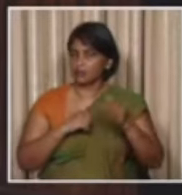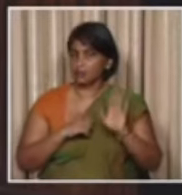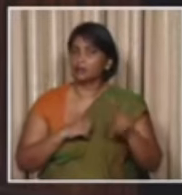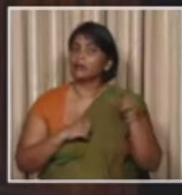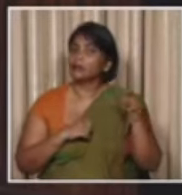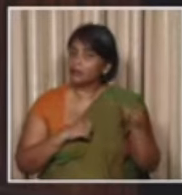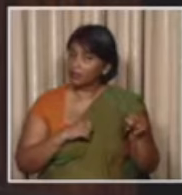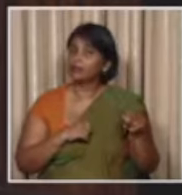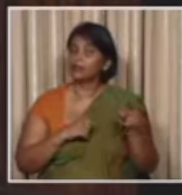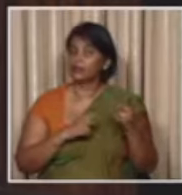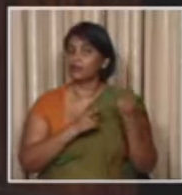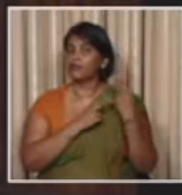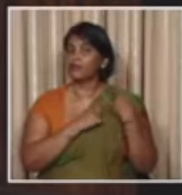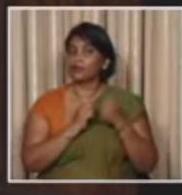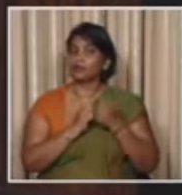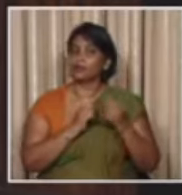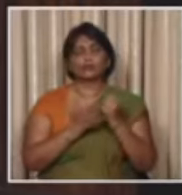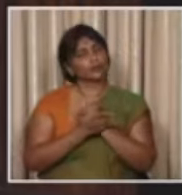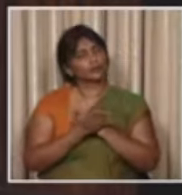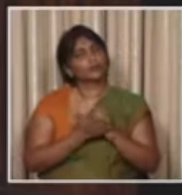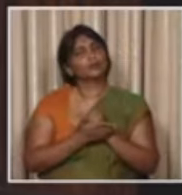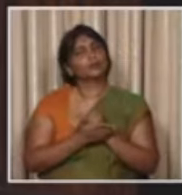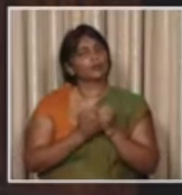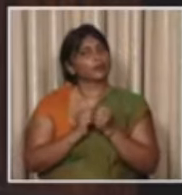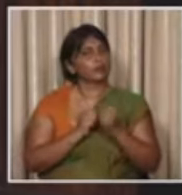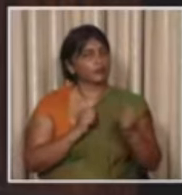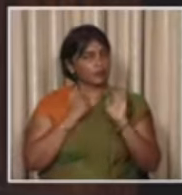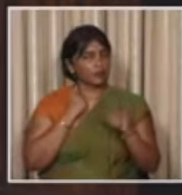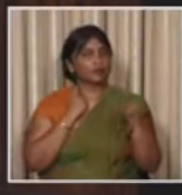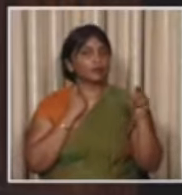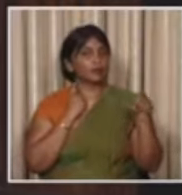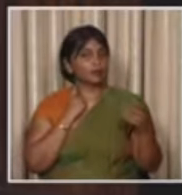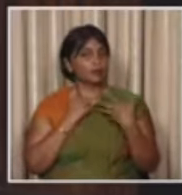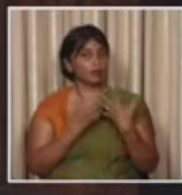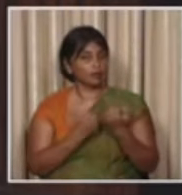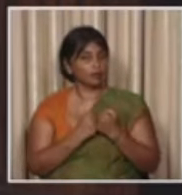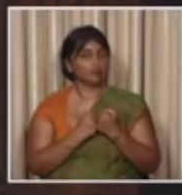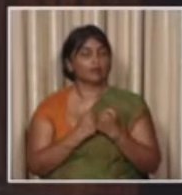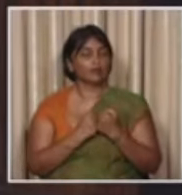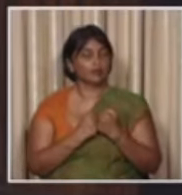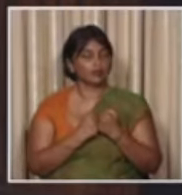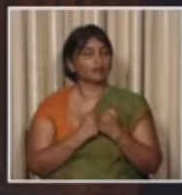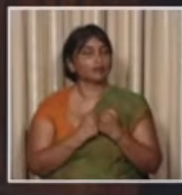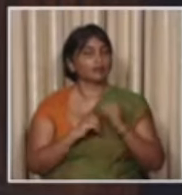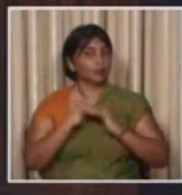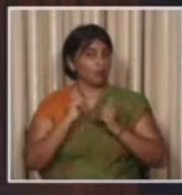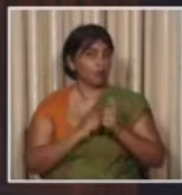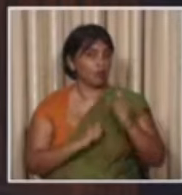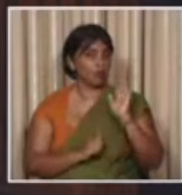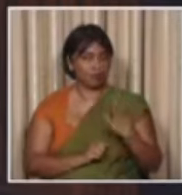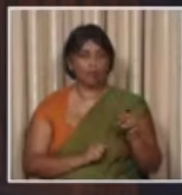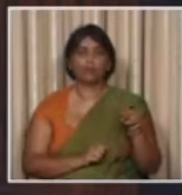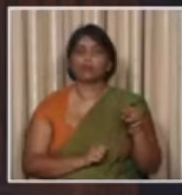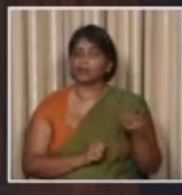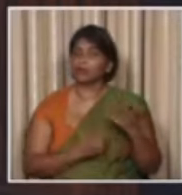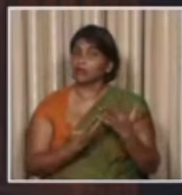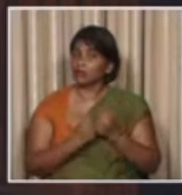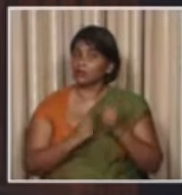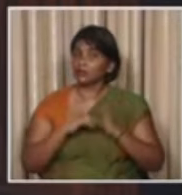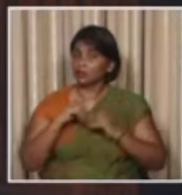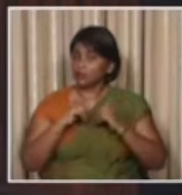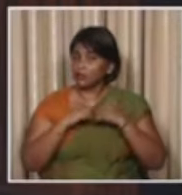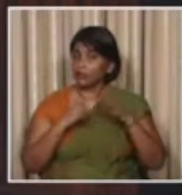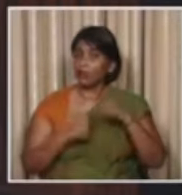එමන ඔවුන් තමයි මේ දේවල් සියල්ලම කළ යුතු වෙන්නේ. ඔවුන් ඒ අවශ්‍ය දේවල් කළ යුතුයි. ඔවුන් අවශ්‍ය දේවල් කරලා